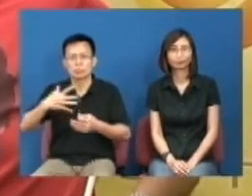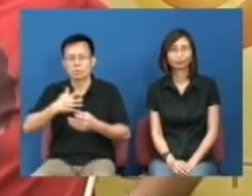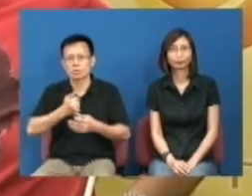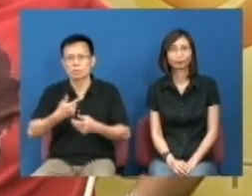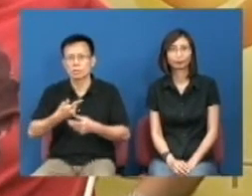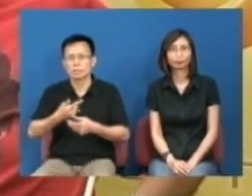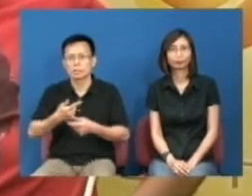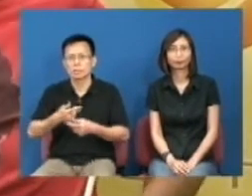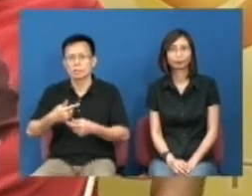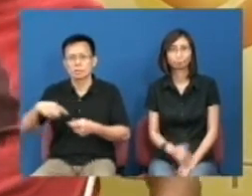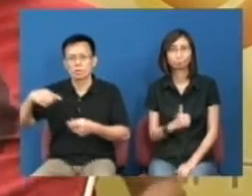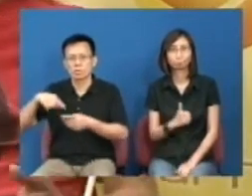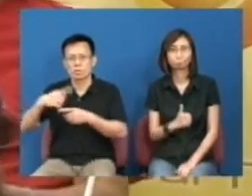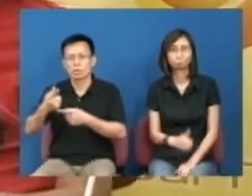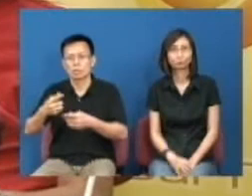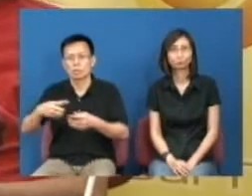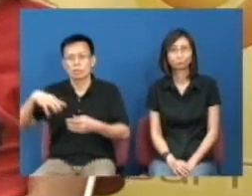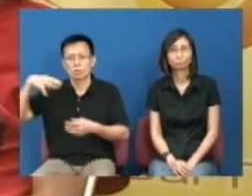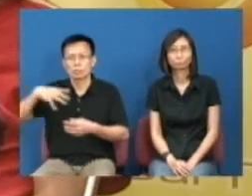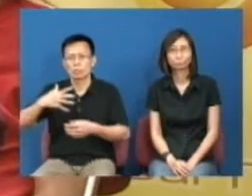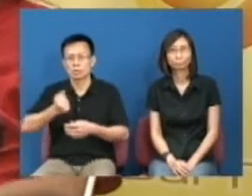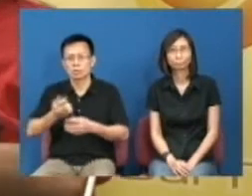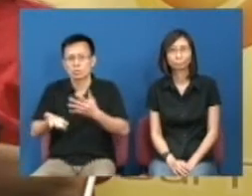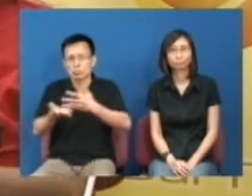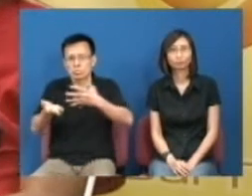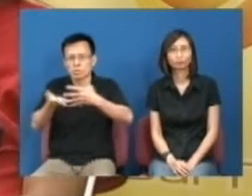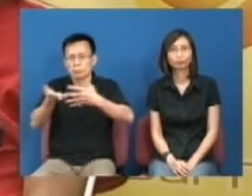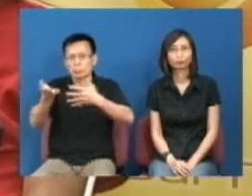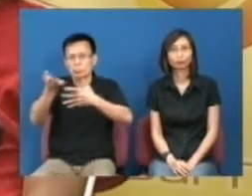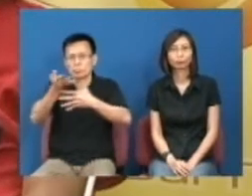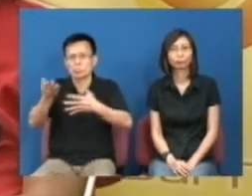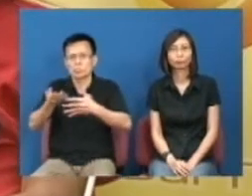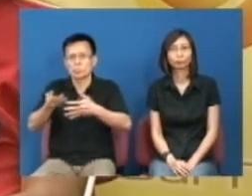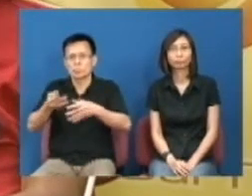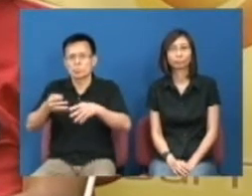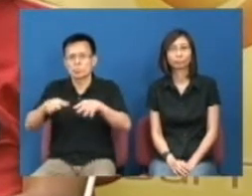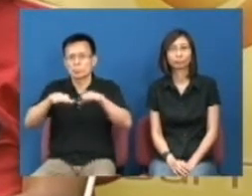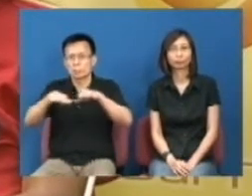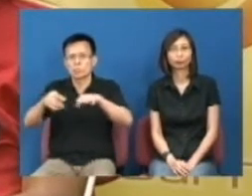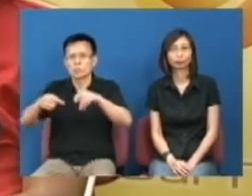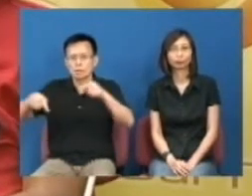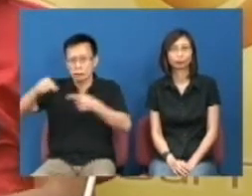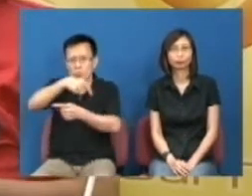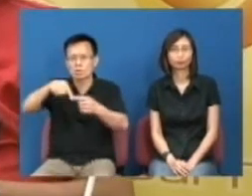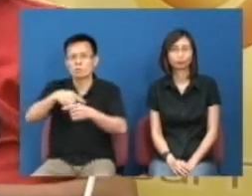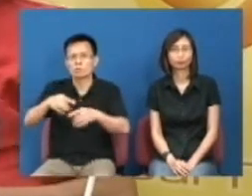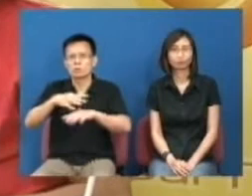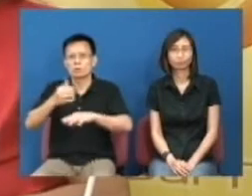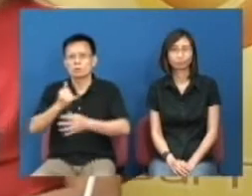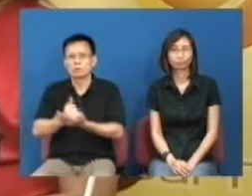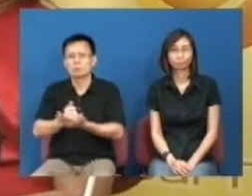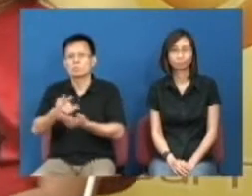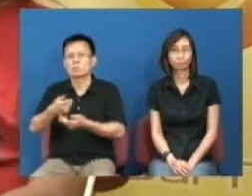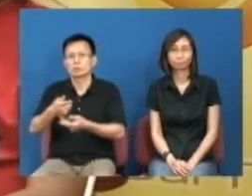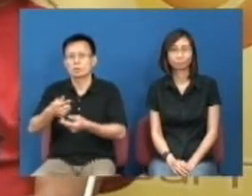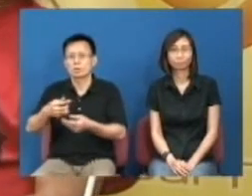勞工處處長係咪啊？咁佢一路係咁升上去噶嘛？佢而家平調過咗喺教育嗰度係咪啊？其實我覺得